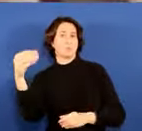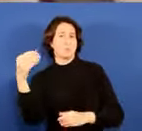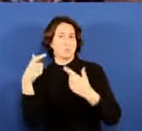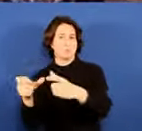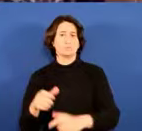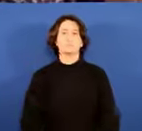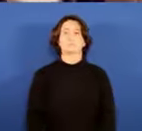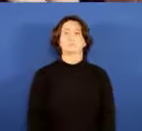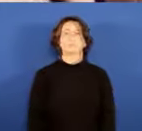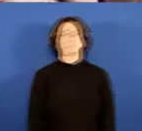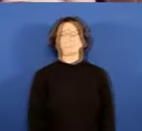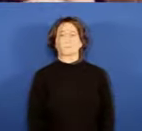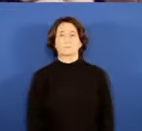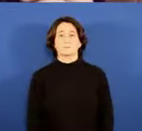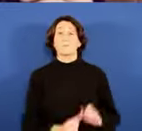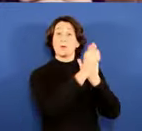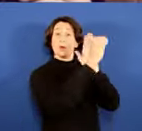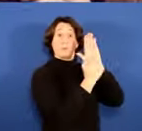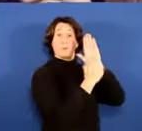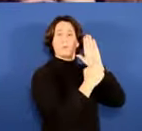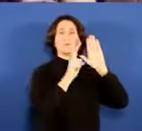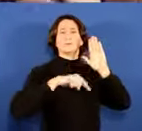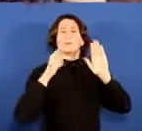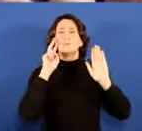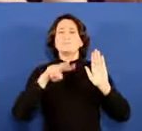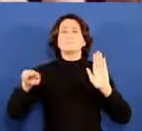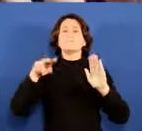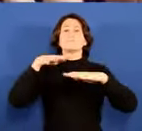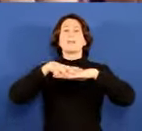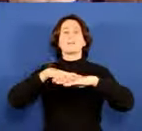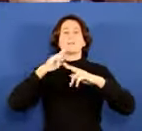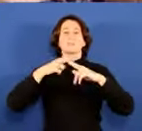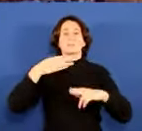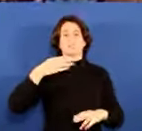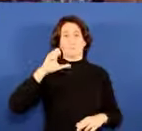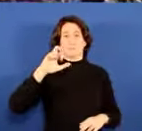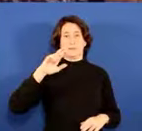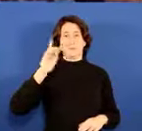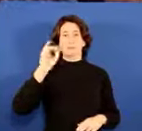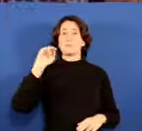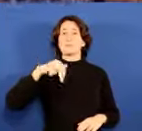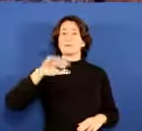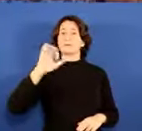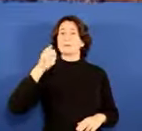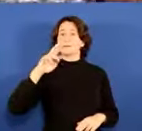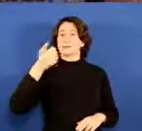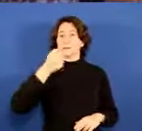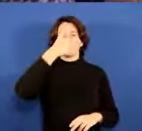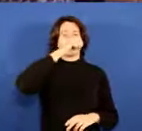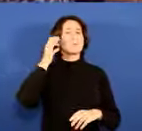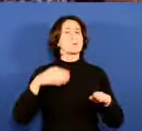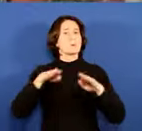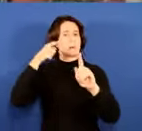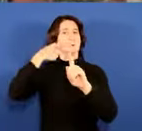daude atxikita, eudelen koordinaziopean eta euskal erakunde guztien bultzadapean. Jarduera guztien artean